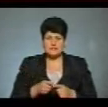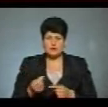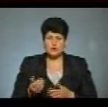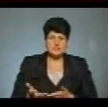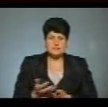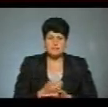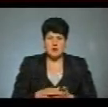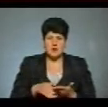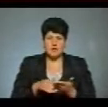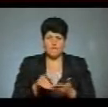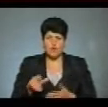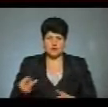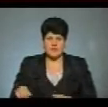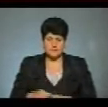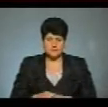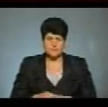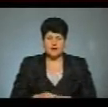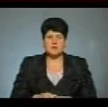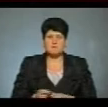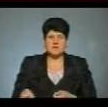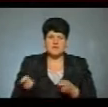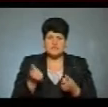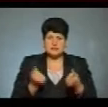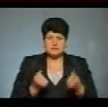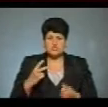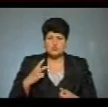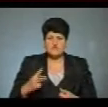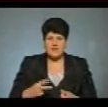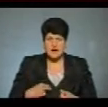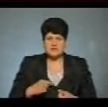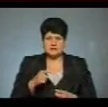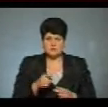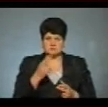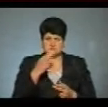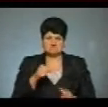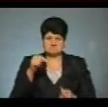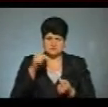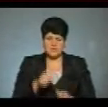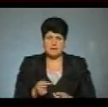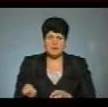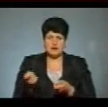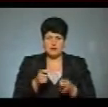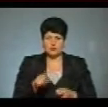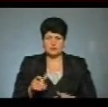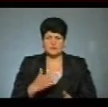збирали волонтери, каже Андрій Марчук. За його словами, привезли машину з Франції. Вона адаптована для перевезення людей з